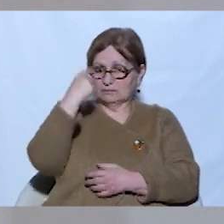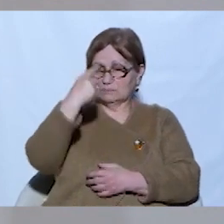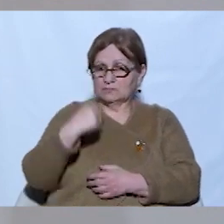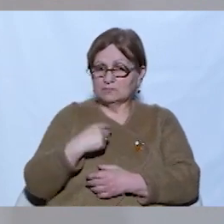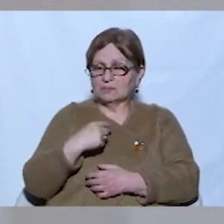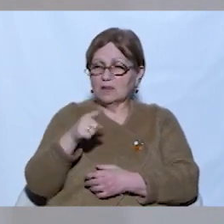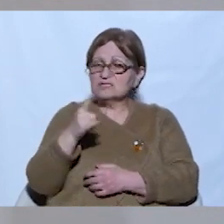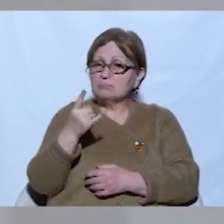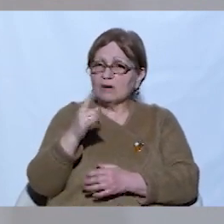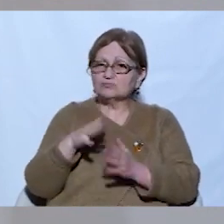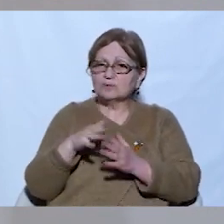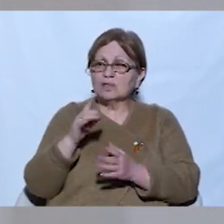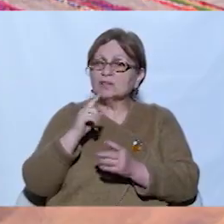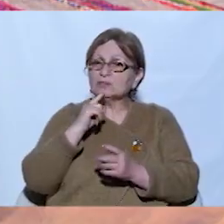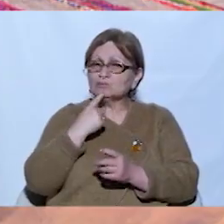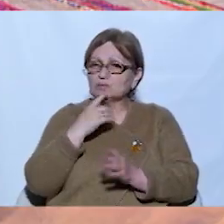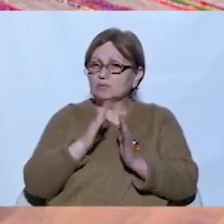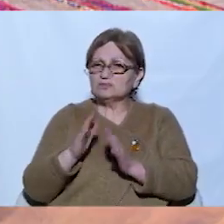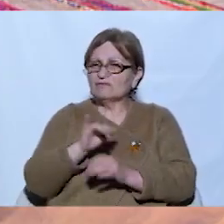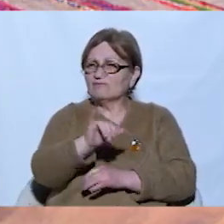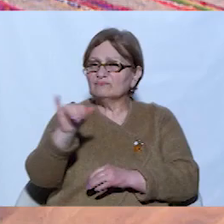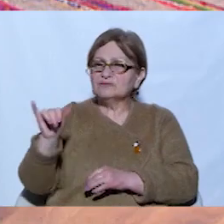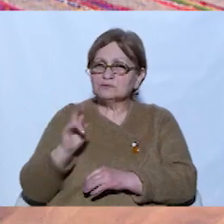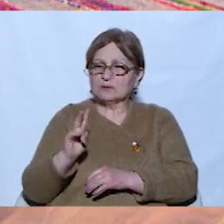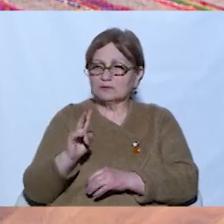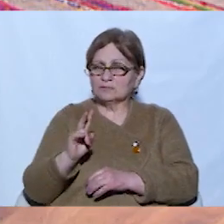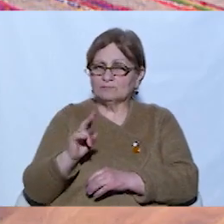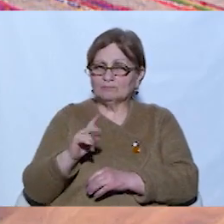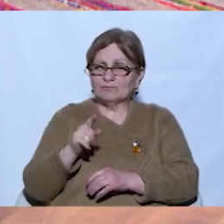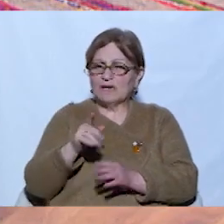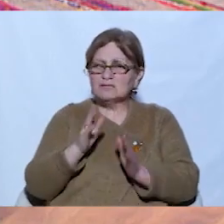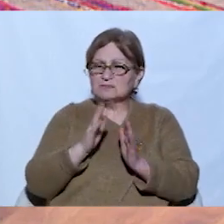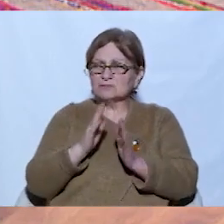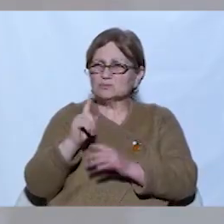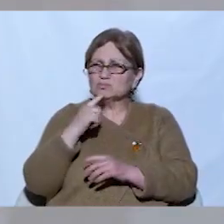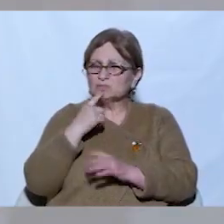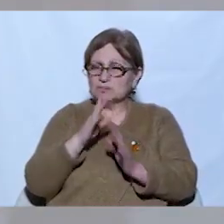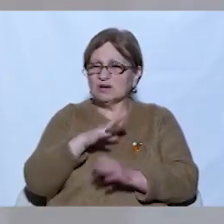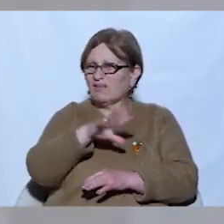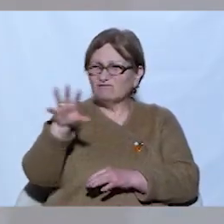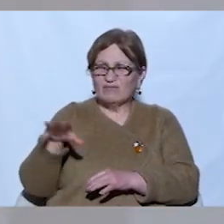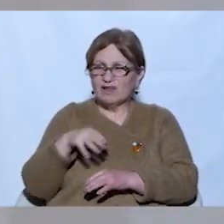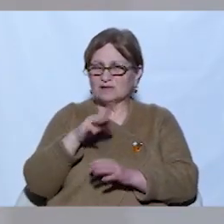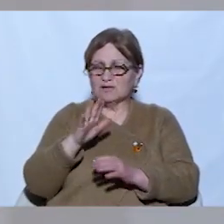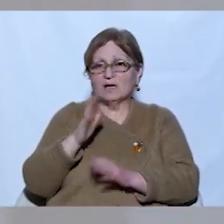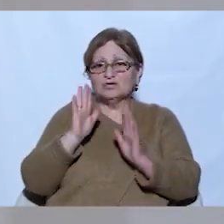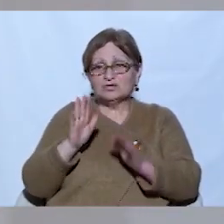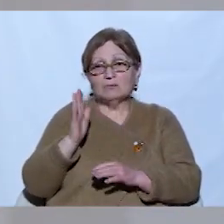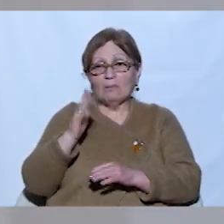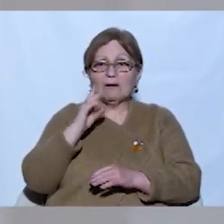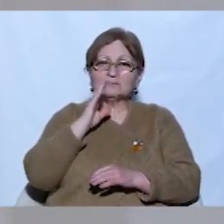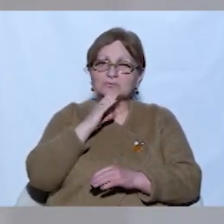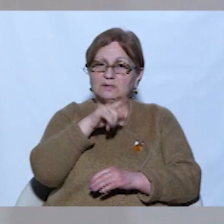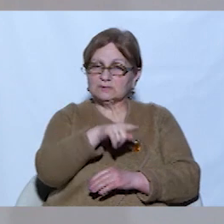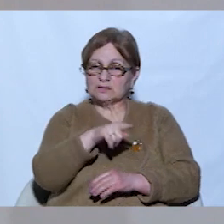რომ თავს დაუსვან, რომ ვისთან ახორცლებს ეს ბავშვი რთულ ქცევას. ერთი შეხედვით რთული ქცევა არ ნიშნავს, რომ მე ყველასთან